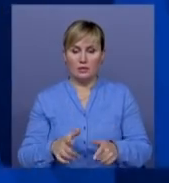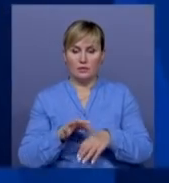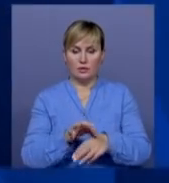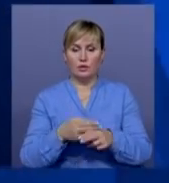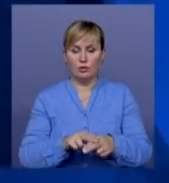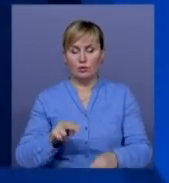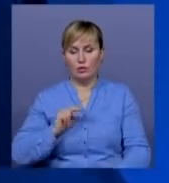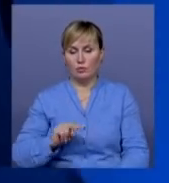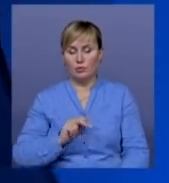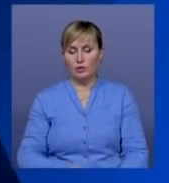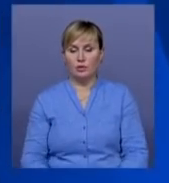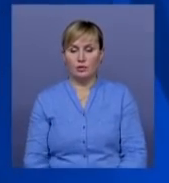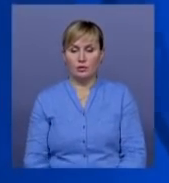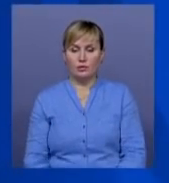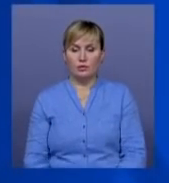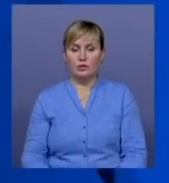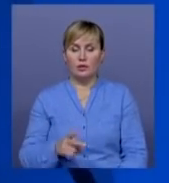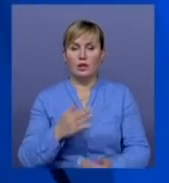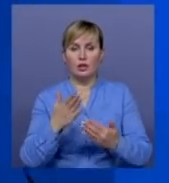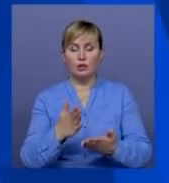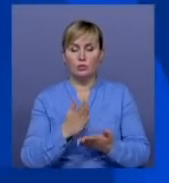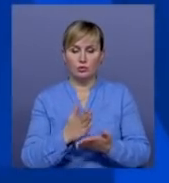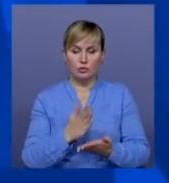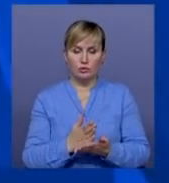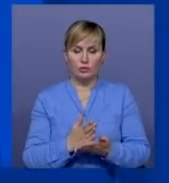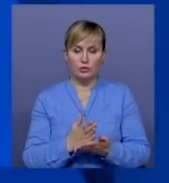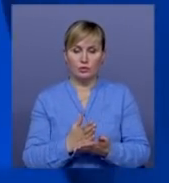работу. Для них существует